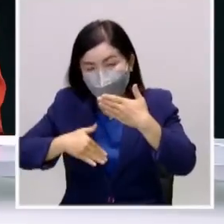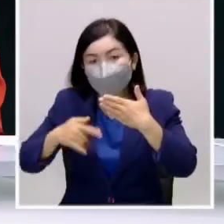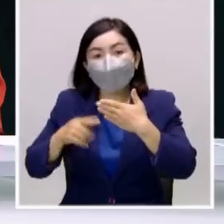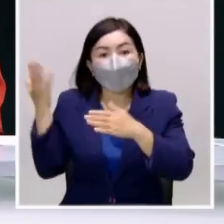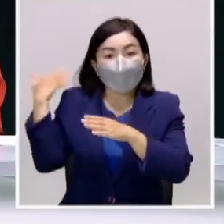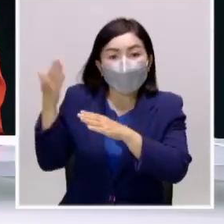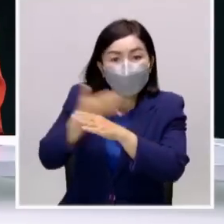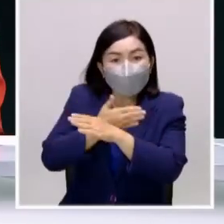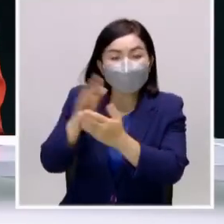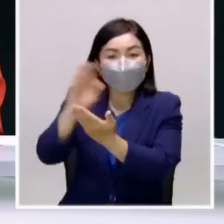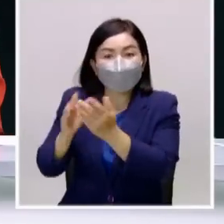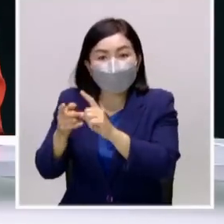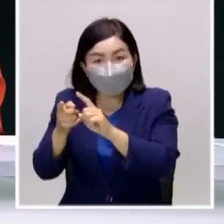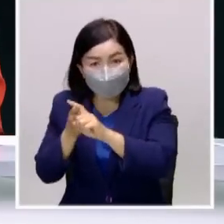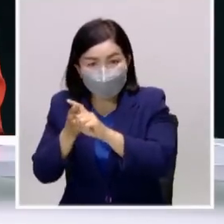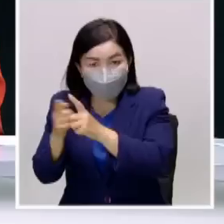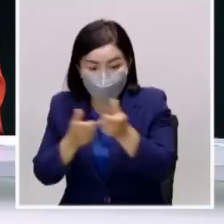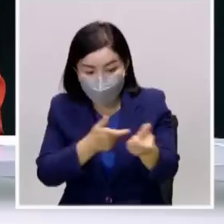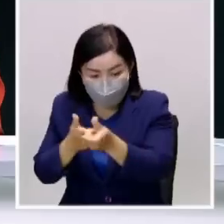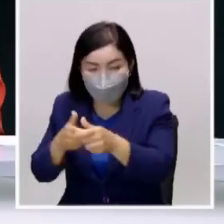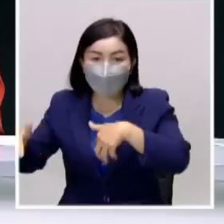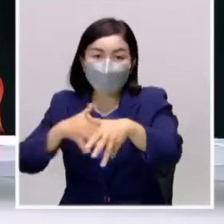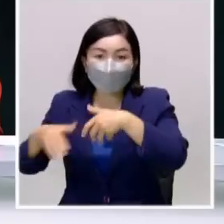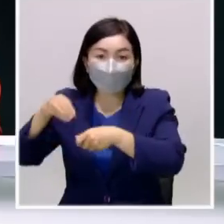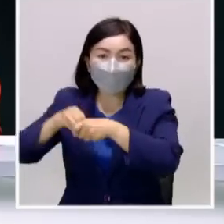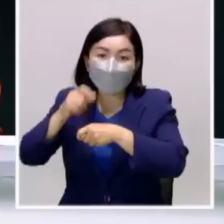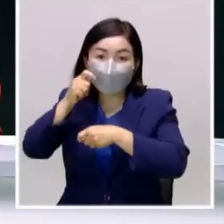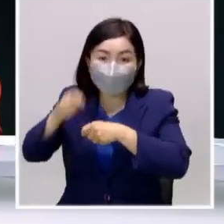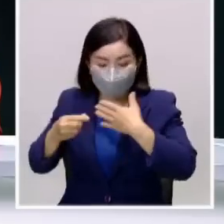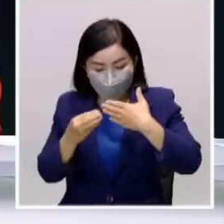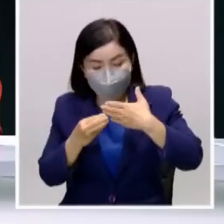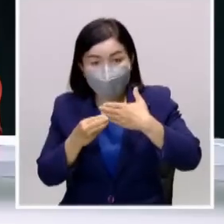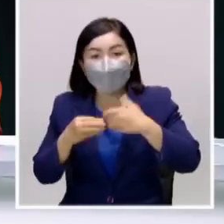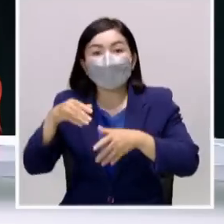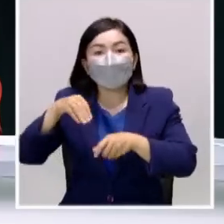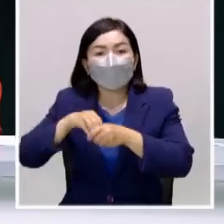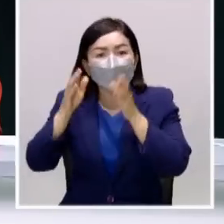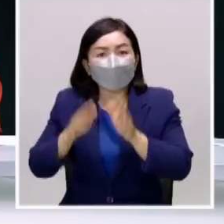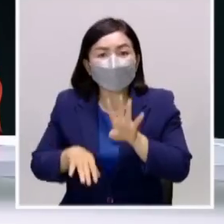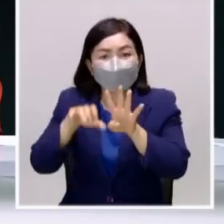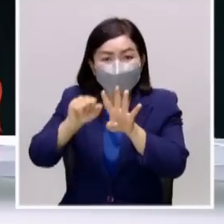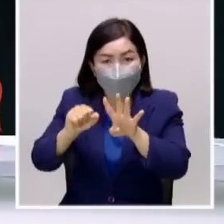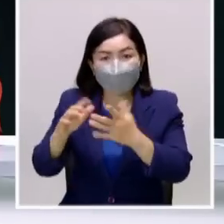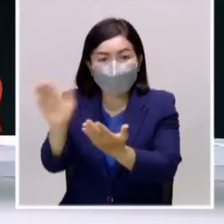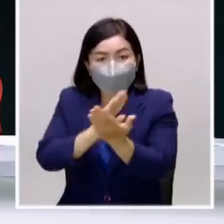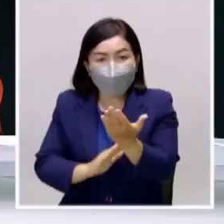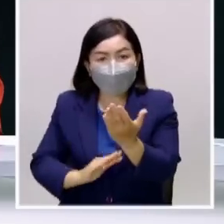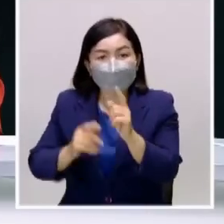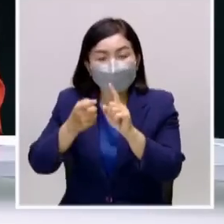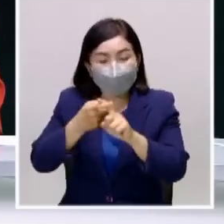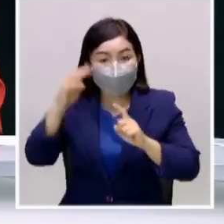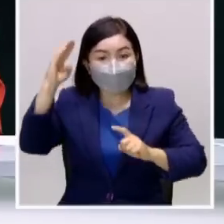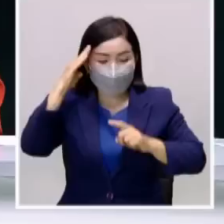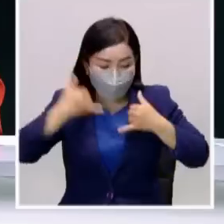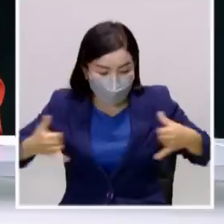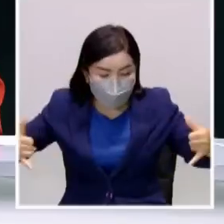มีการสู้รบโจมตีกันก็มีประชากรอาศัยอยู่ประมาณ 400,000 คนเมื่อถูกรัสเซียโจมตีแล้วก็ล้อมเอาไว้เนี่ยก็มีส่วนหนึ่งที่สามารถหนี